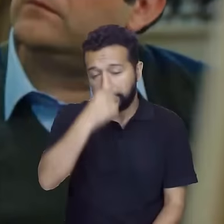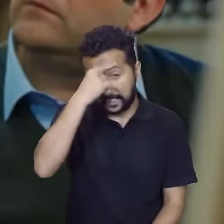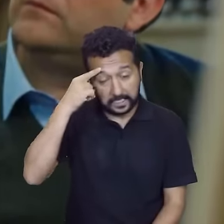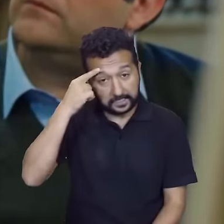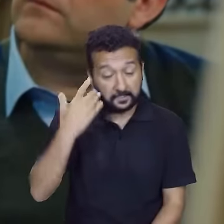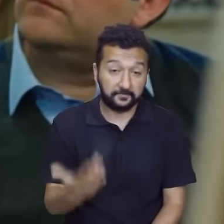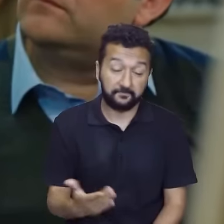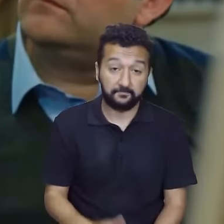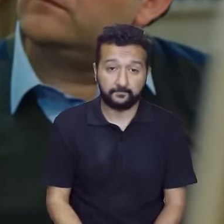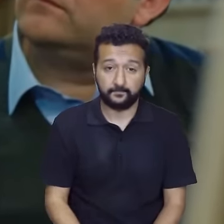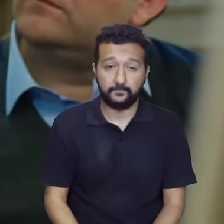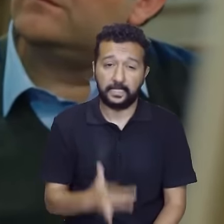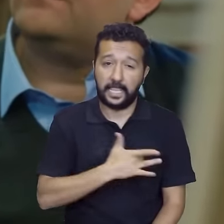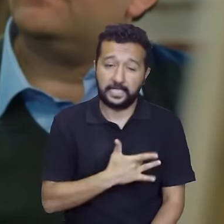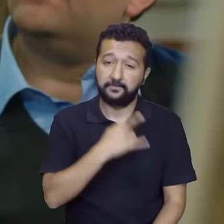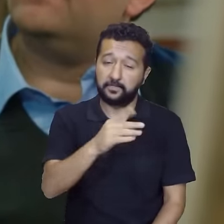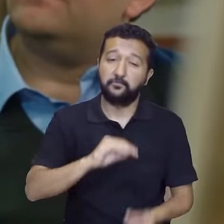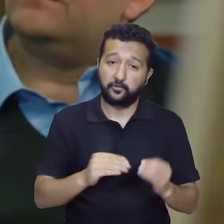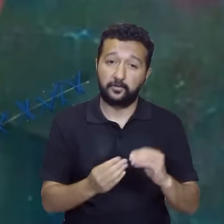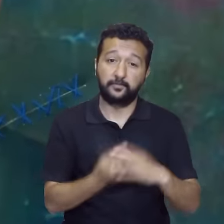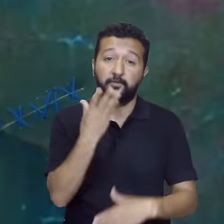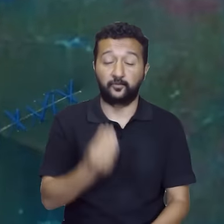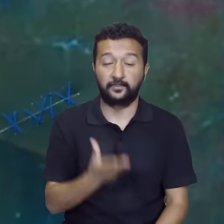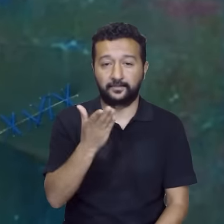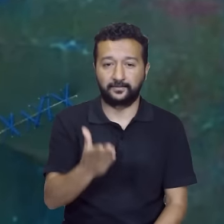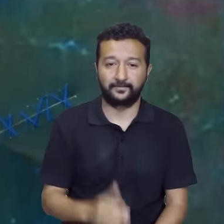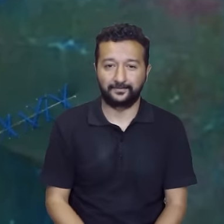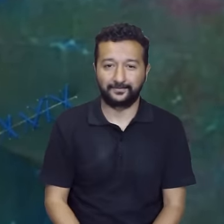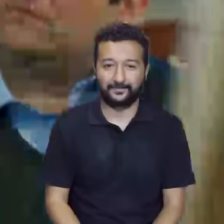kaderin acı bir cilvesi olarak